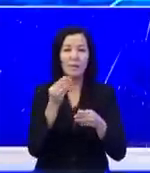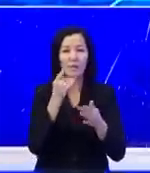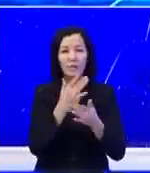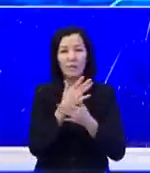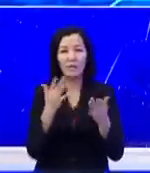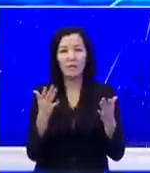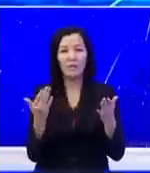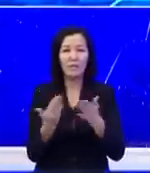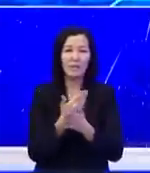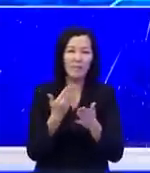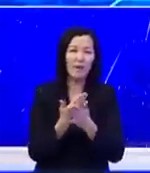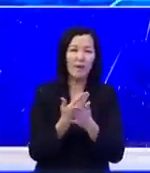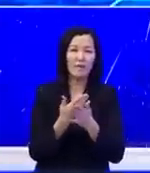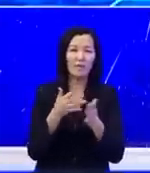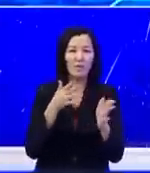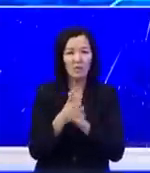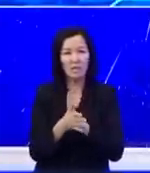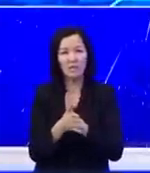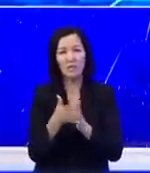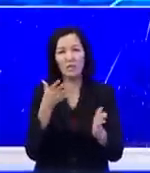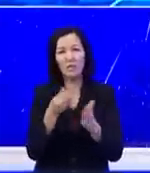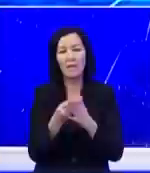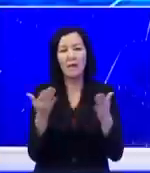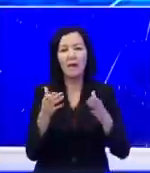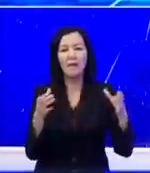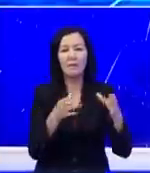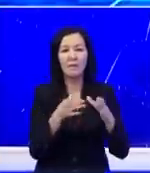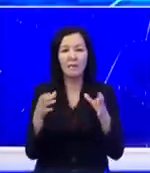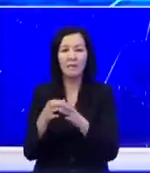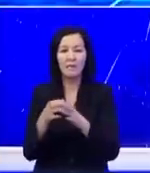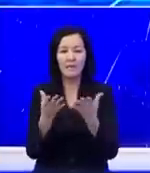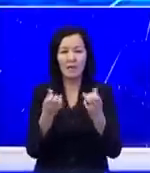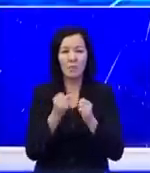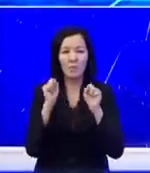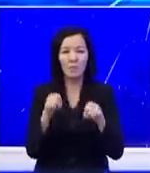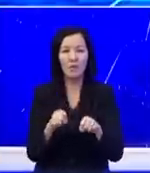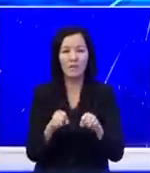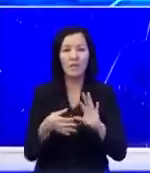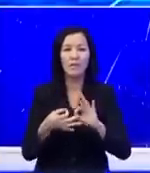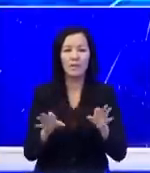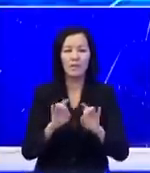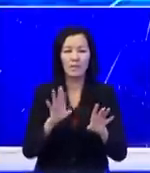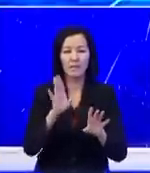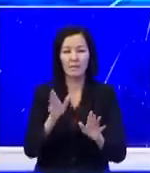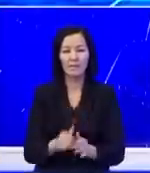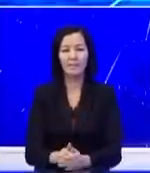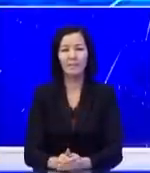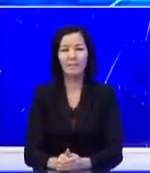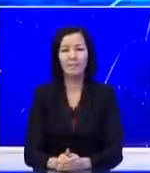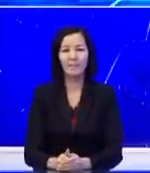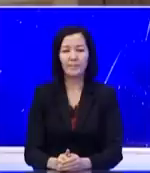мен коммуналдық шығындар өтемақысына қай санаттағылар қол жеткізе алды? Меруерт Қыдырбайқызын